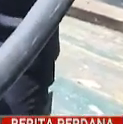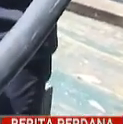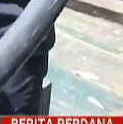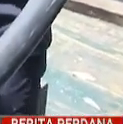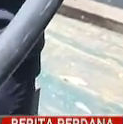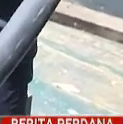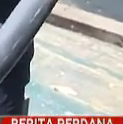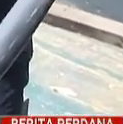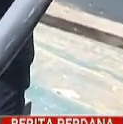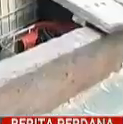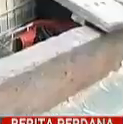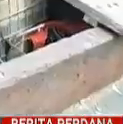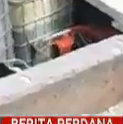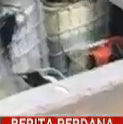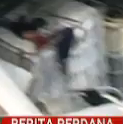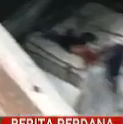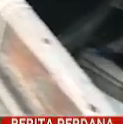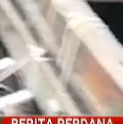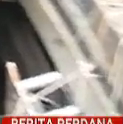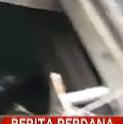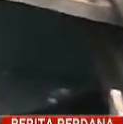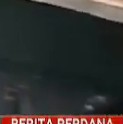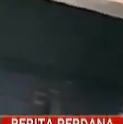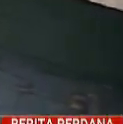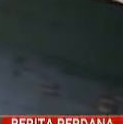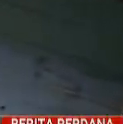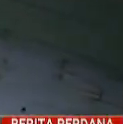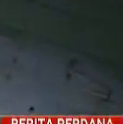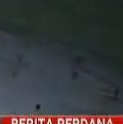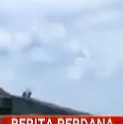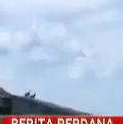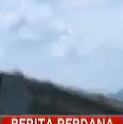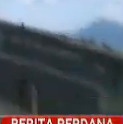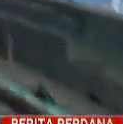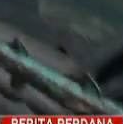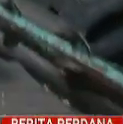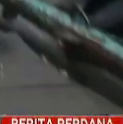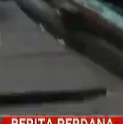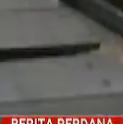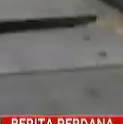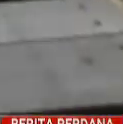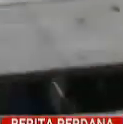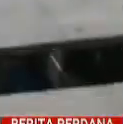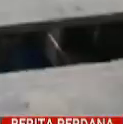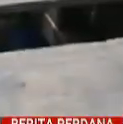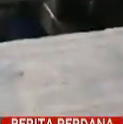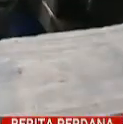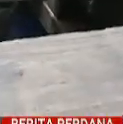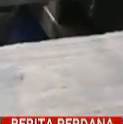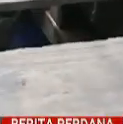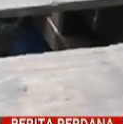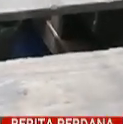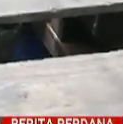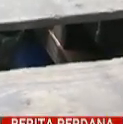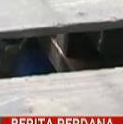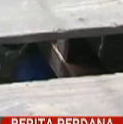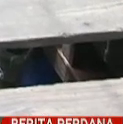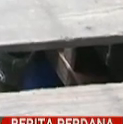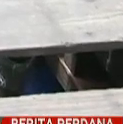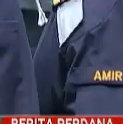mendedahkan satu fakta yang tragik. Lebih 50 mayat parti Rohingya dibuang ke laut.